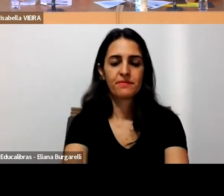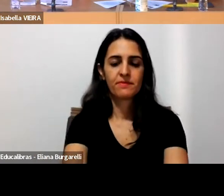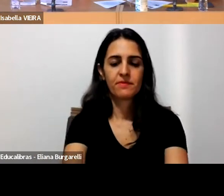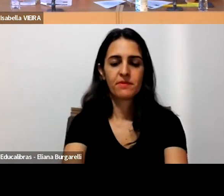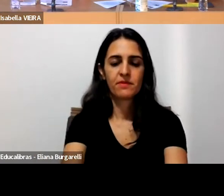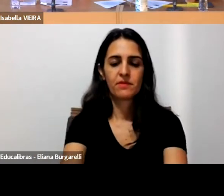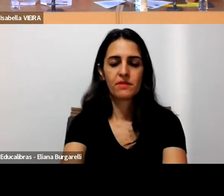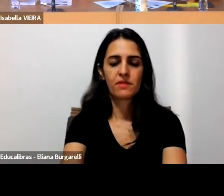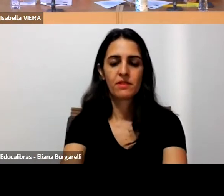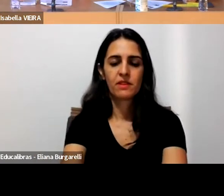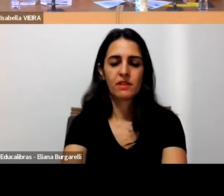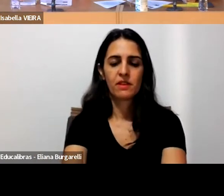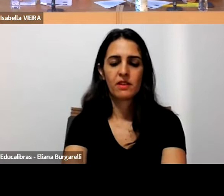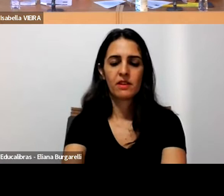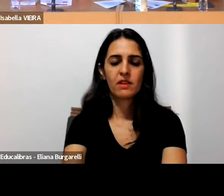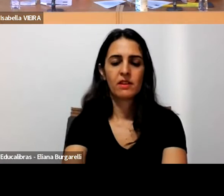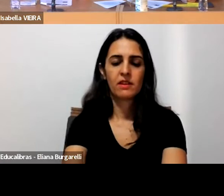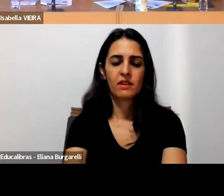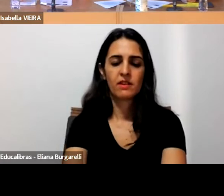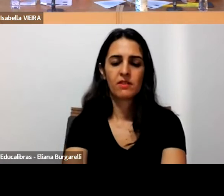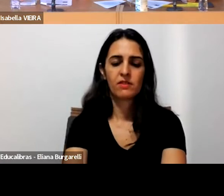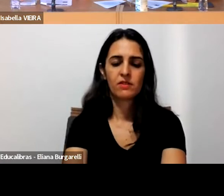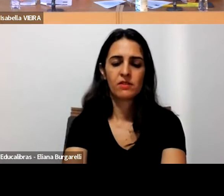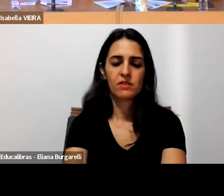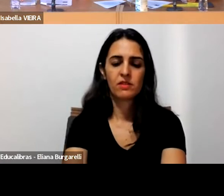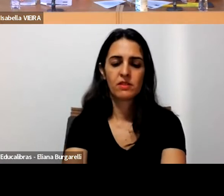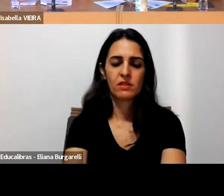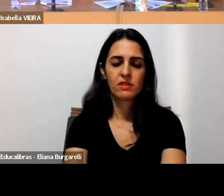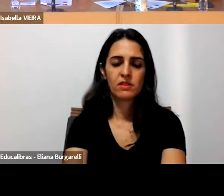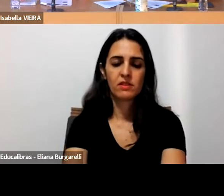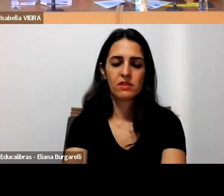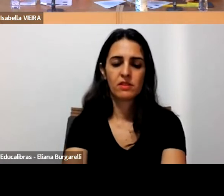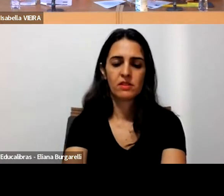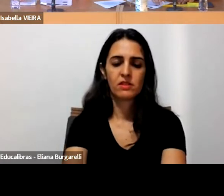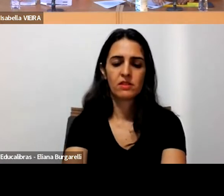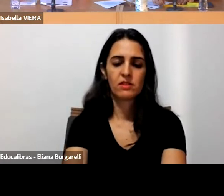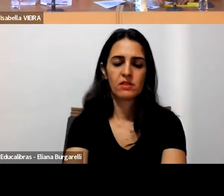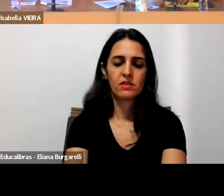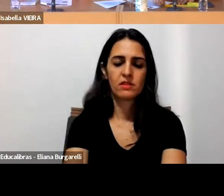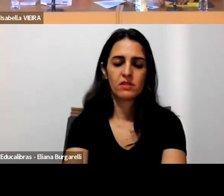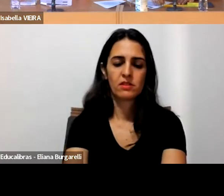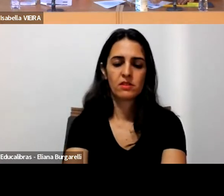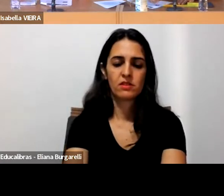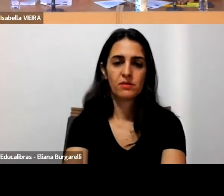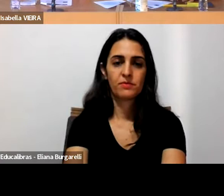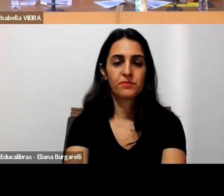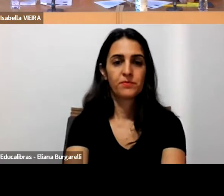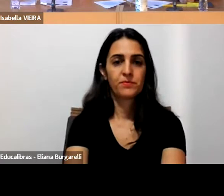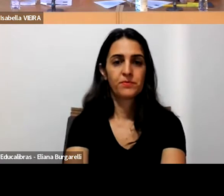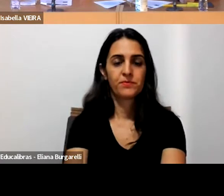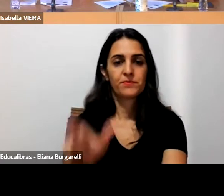en raison de ses actes envers l'Amazonie et les peuples indigènes pour crimes contre l'humanité. E este cacique, junto com